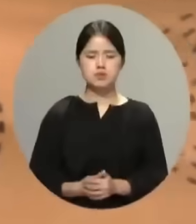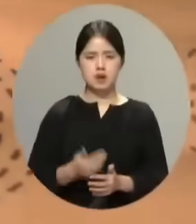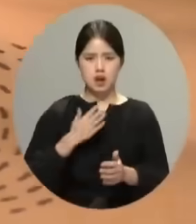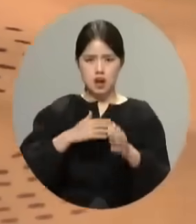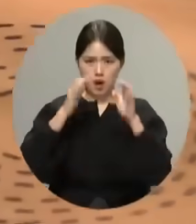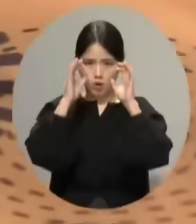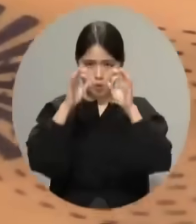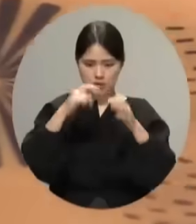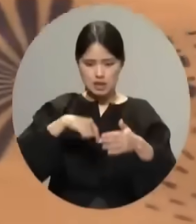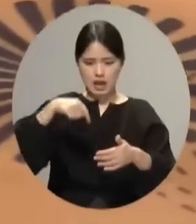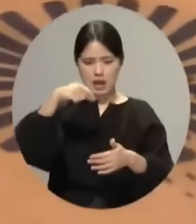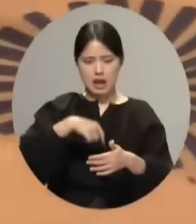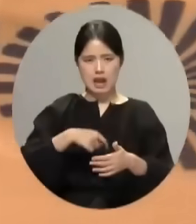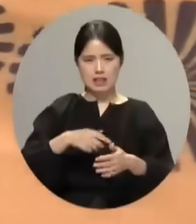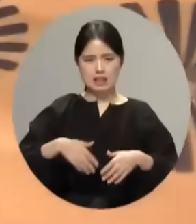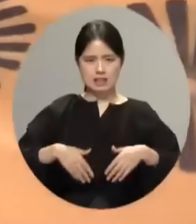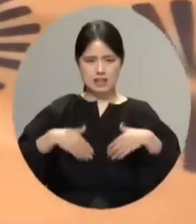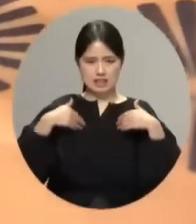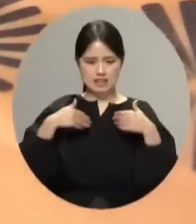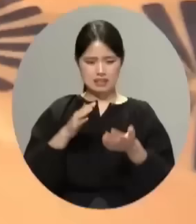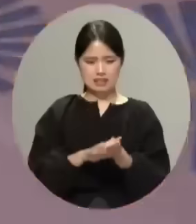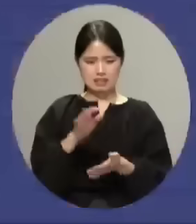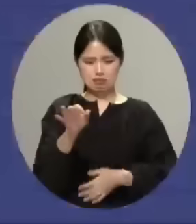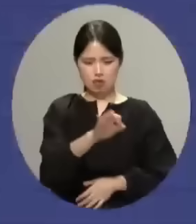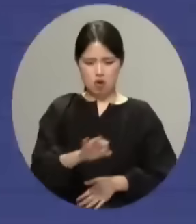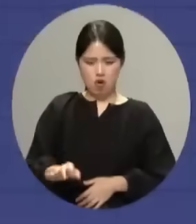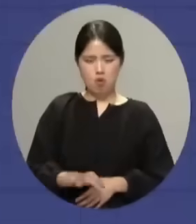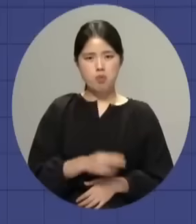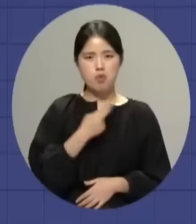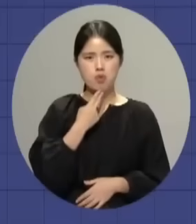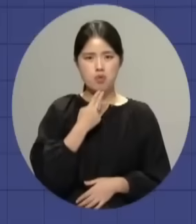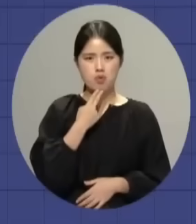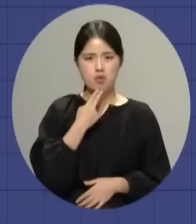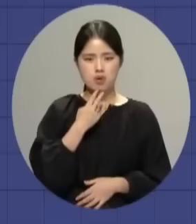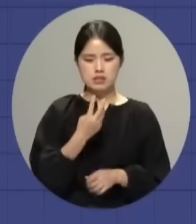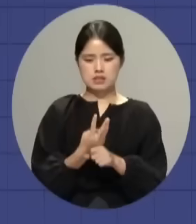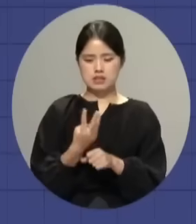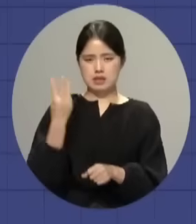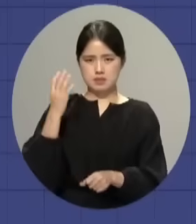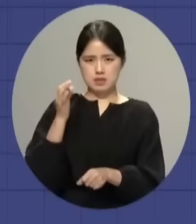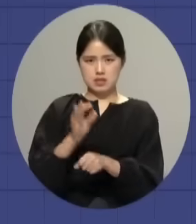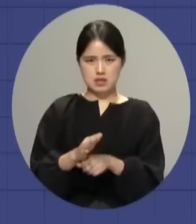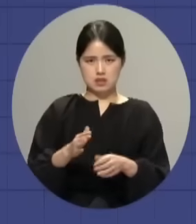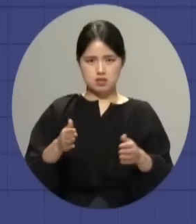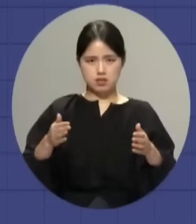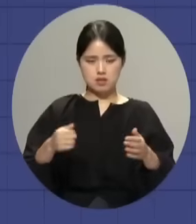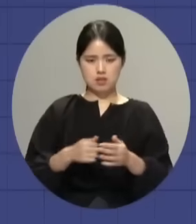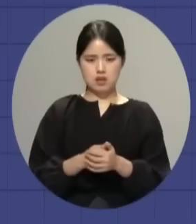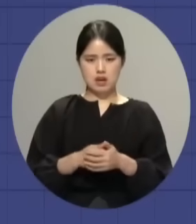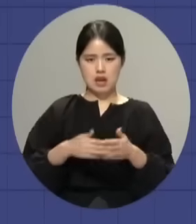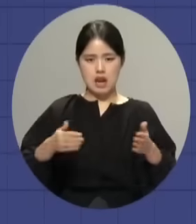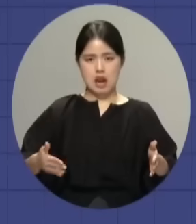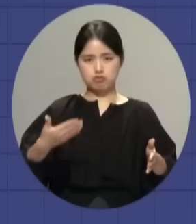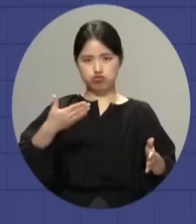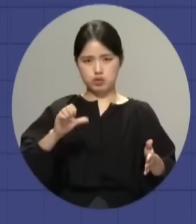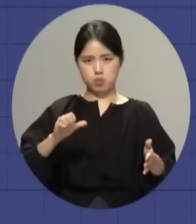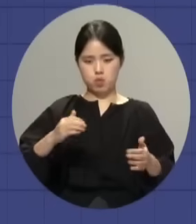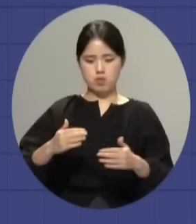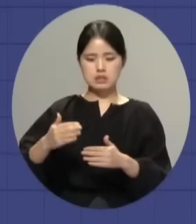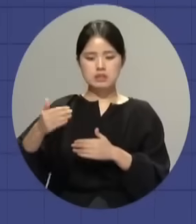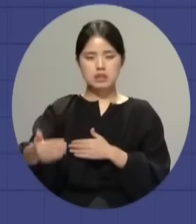보니 열선이 없는 게 문제였습니다. 3년 전 구매했던 제품의 크기는 가로 95cm,